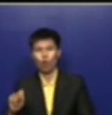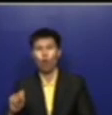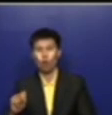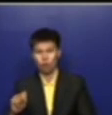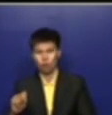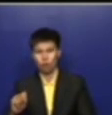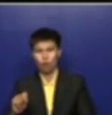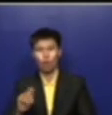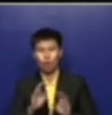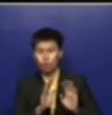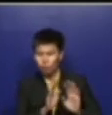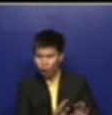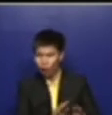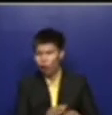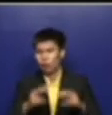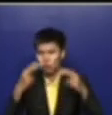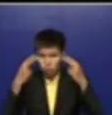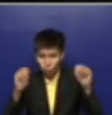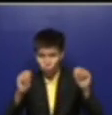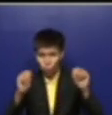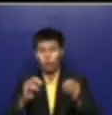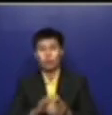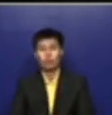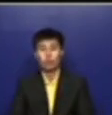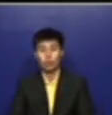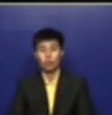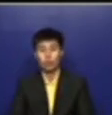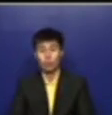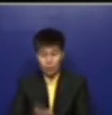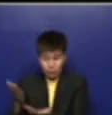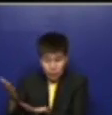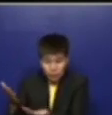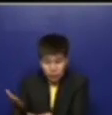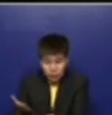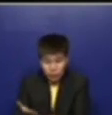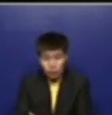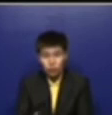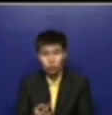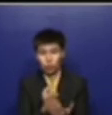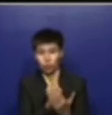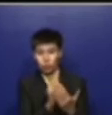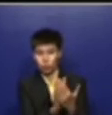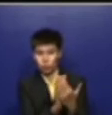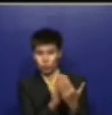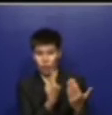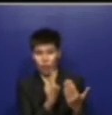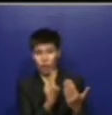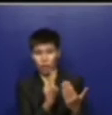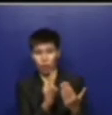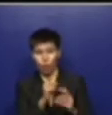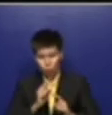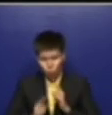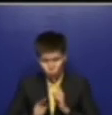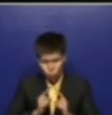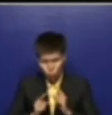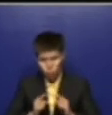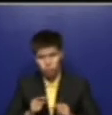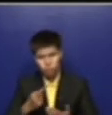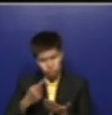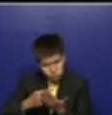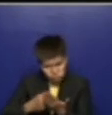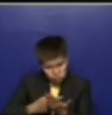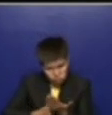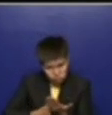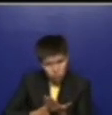านนายกรัฐมนตรีท่านต้องรีบเชิญตัวแทนของผู้ชุมนุมไปนั่งปรึกษาหารือและทำสัญญา